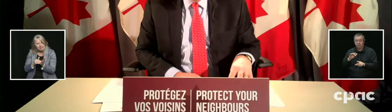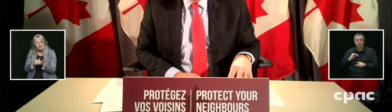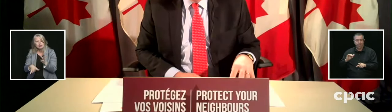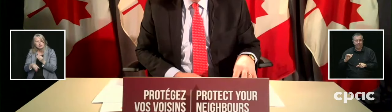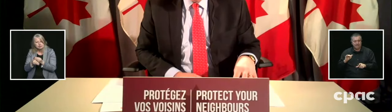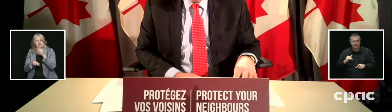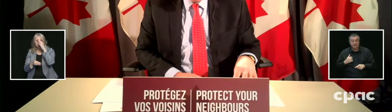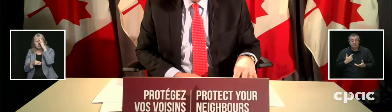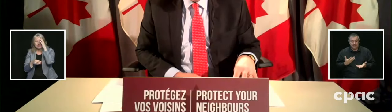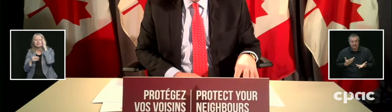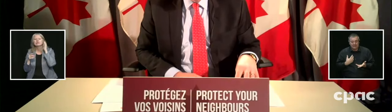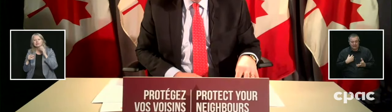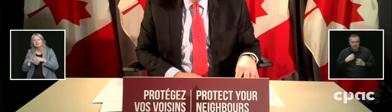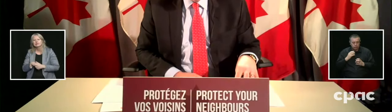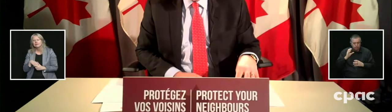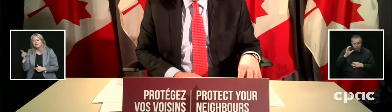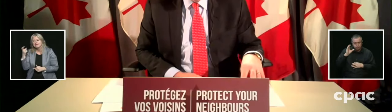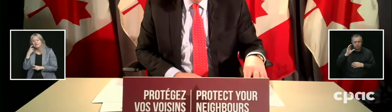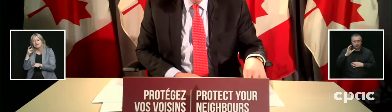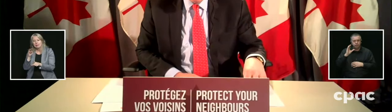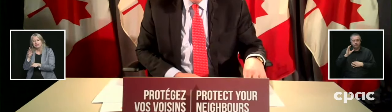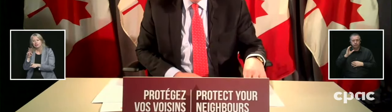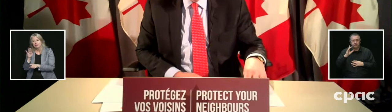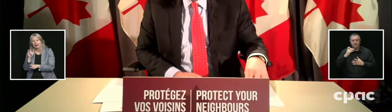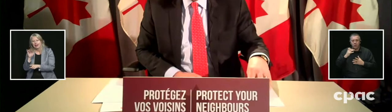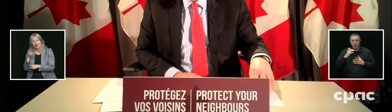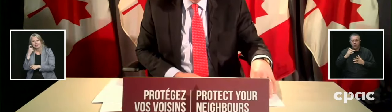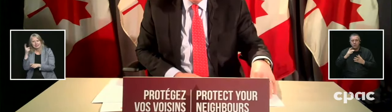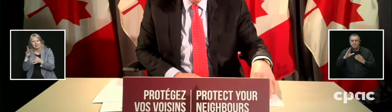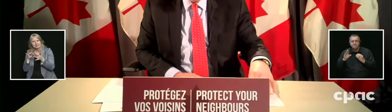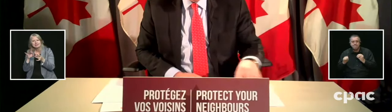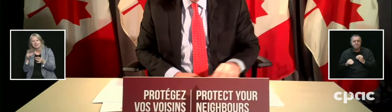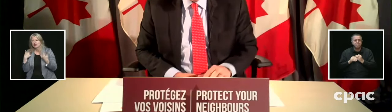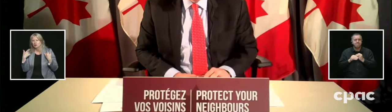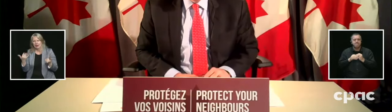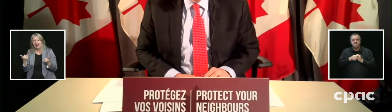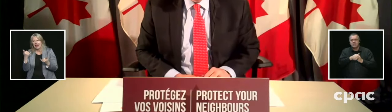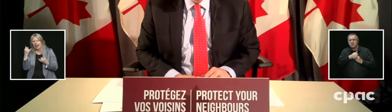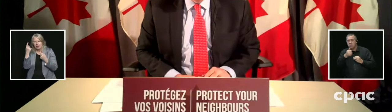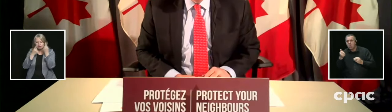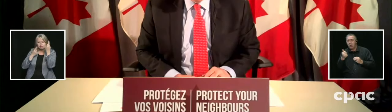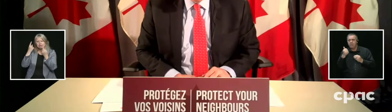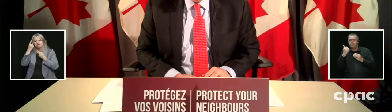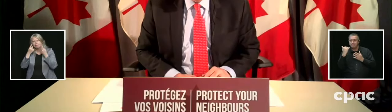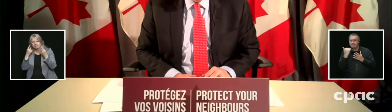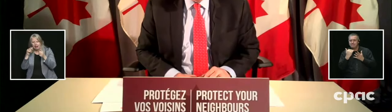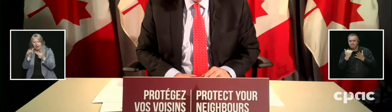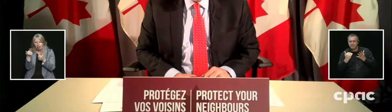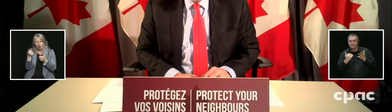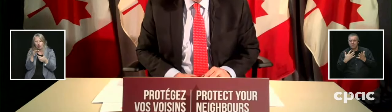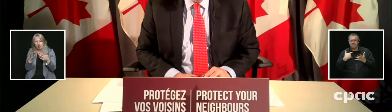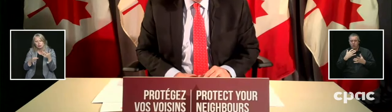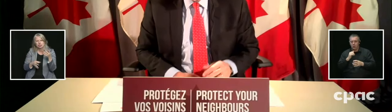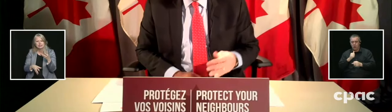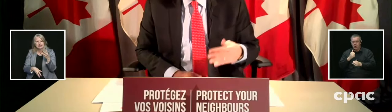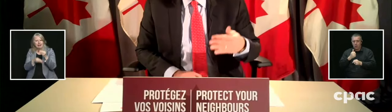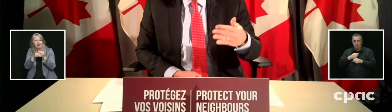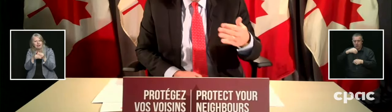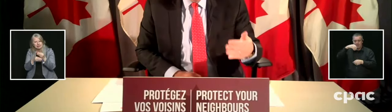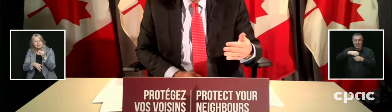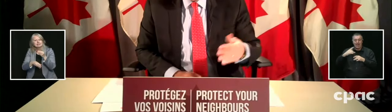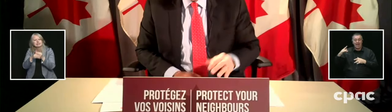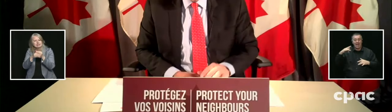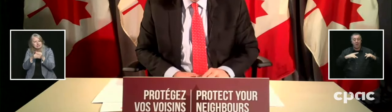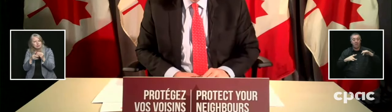sommes à la recherche des mesures additionnelles, supplémentaires, que nous pourrons mettre en place aux